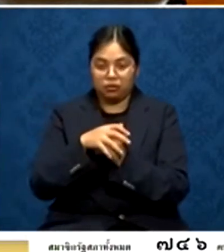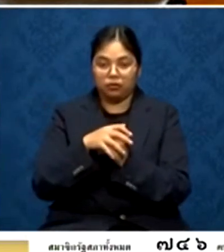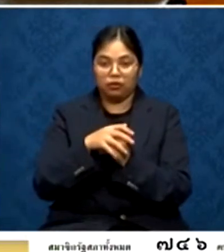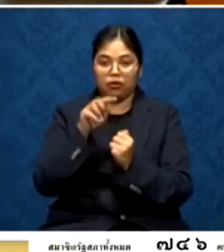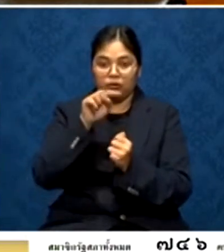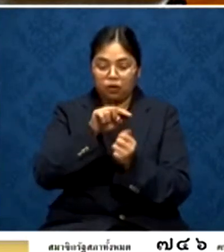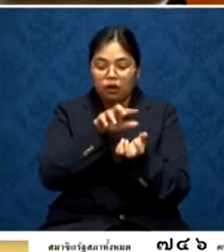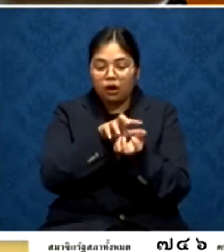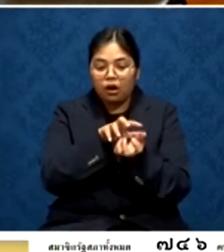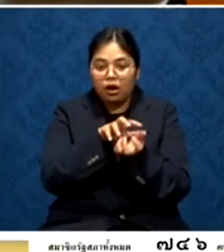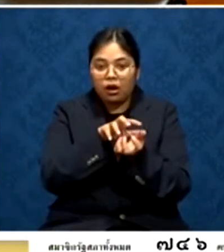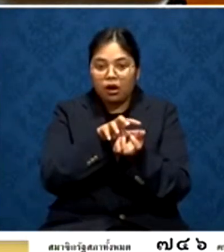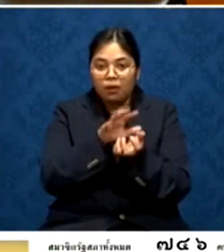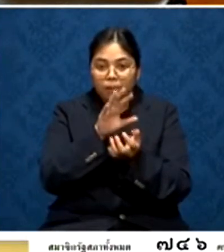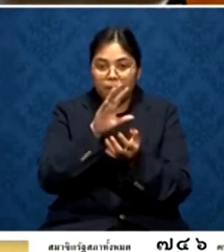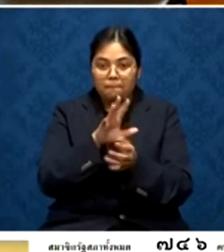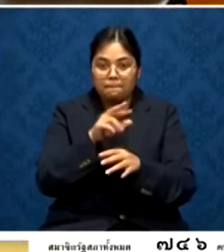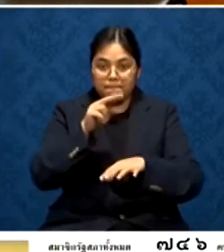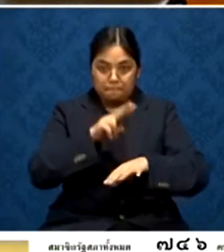ต